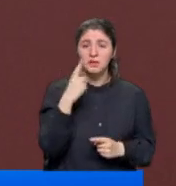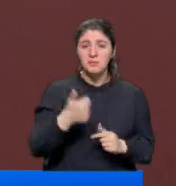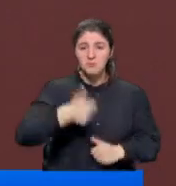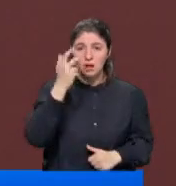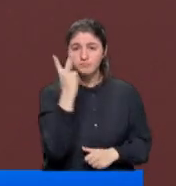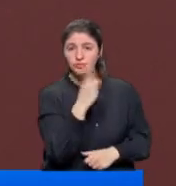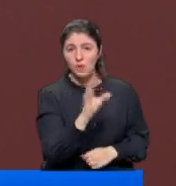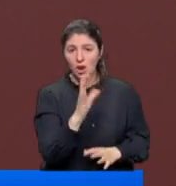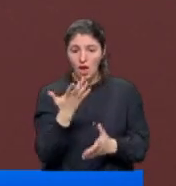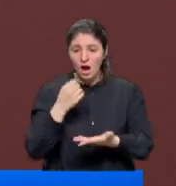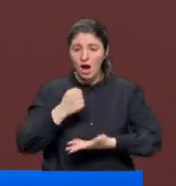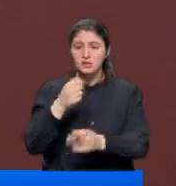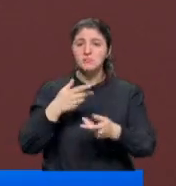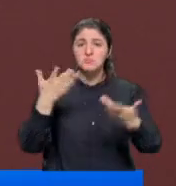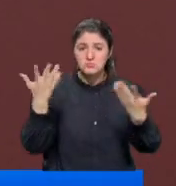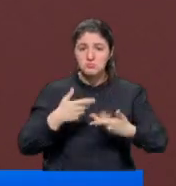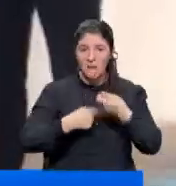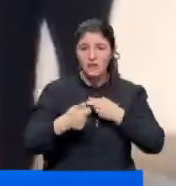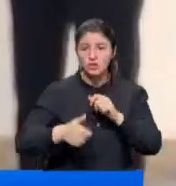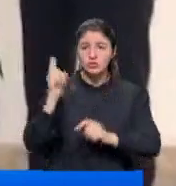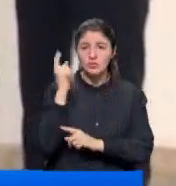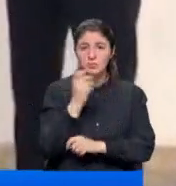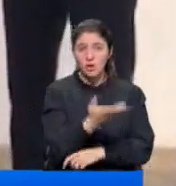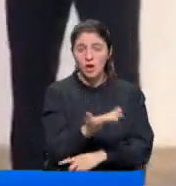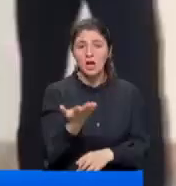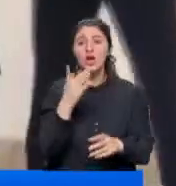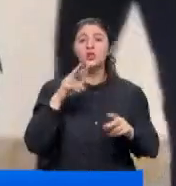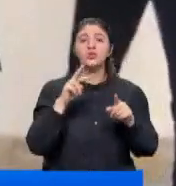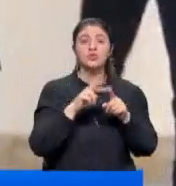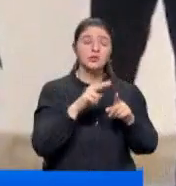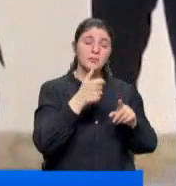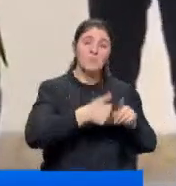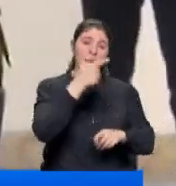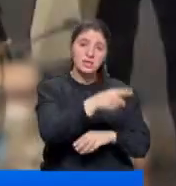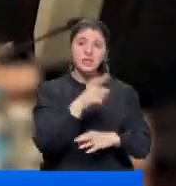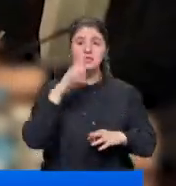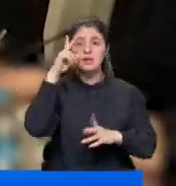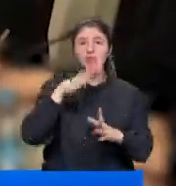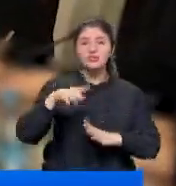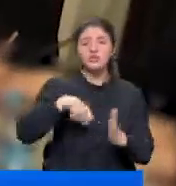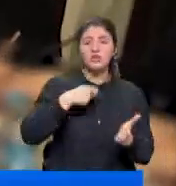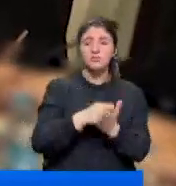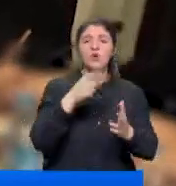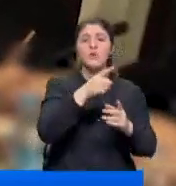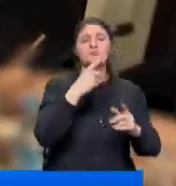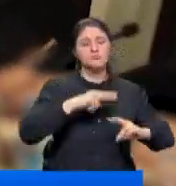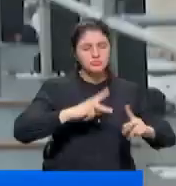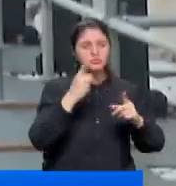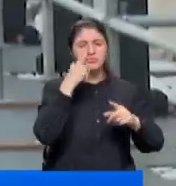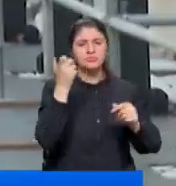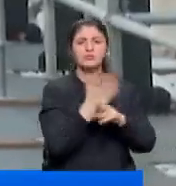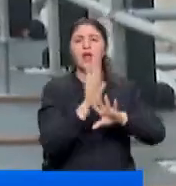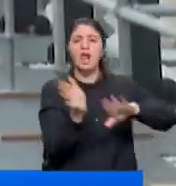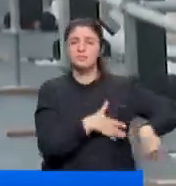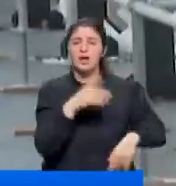bakan tarafından bu ülkenin hazinesi ve maliyesi yönetiliyor. Nurettin Nebati'nin Fransa'da yabancı yatırımcılara bürokrasiyi alaşağı ederiz.